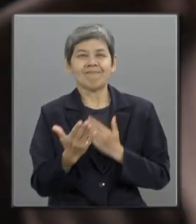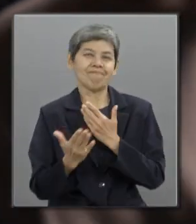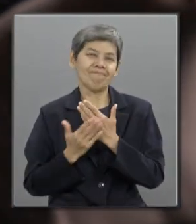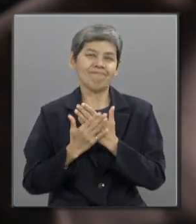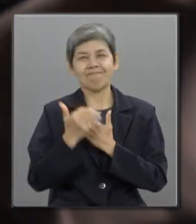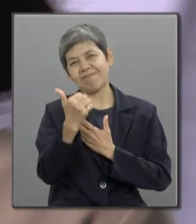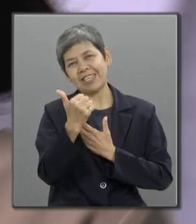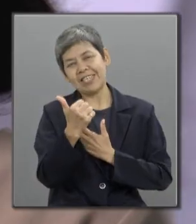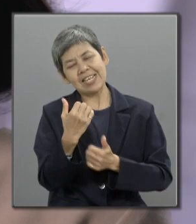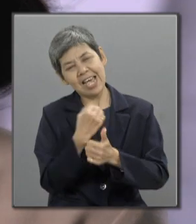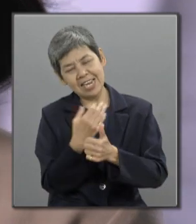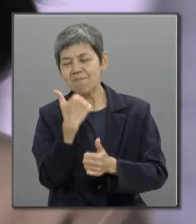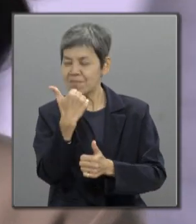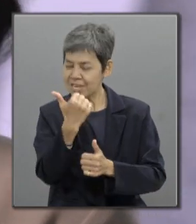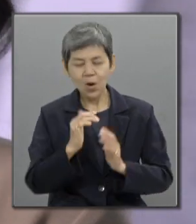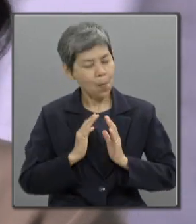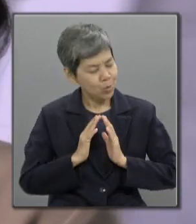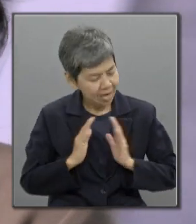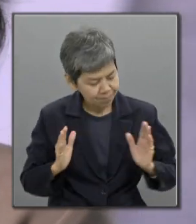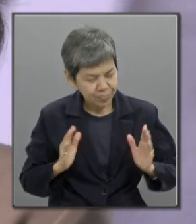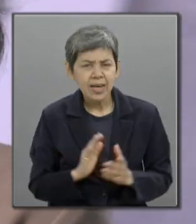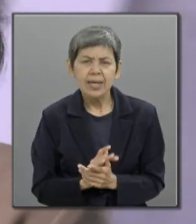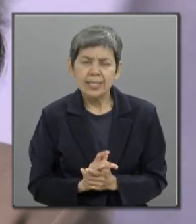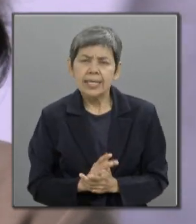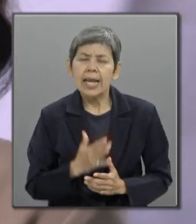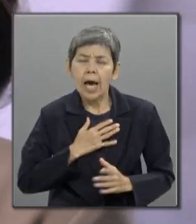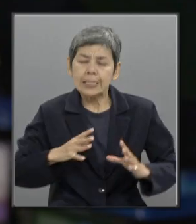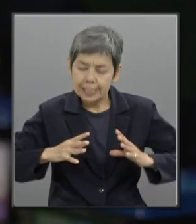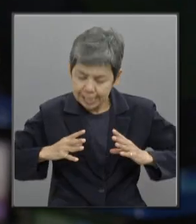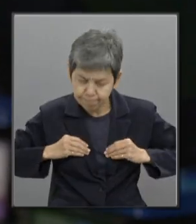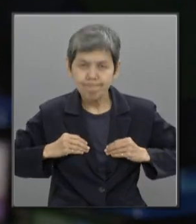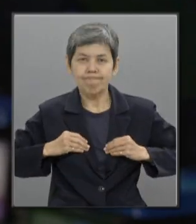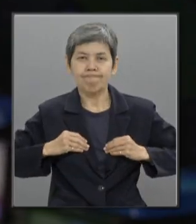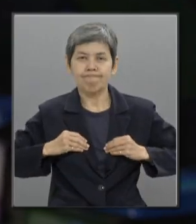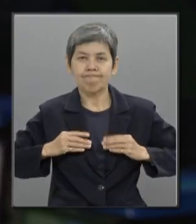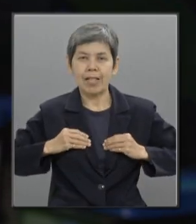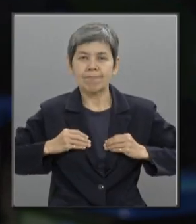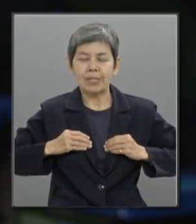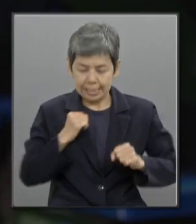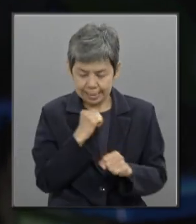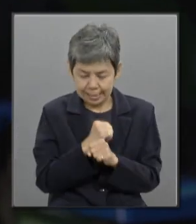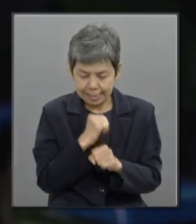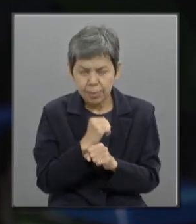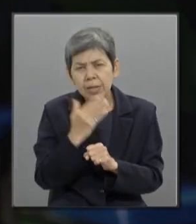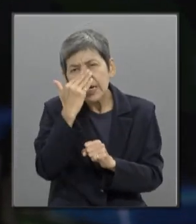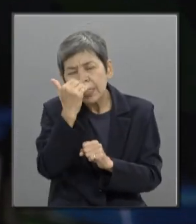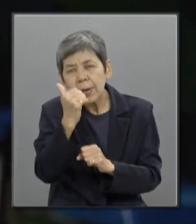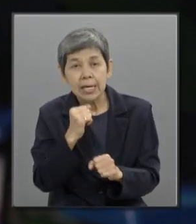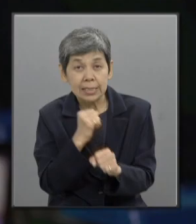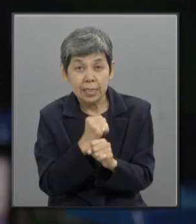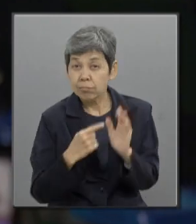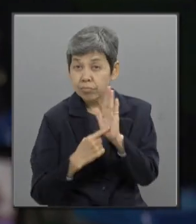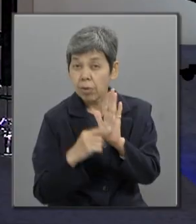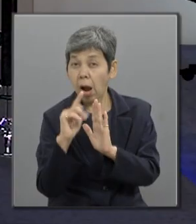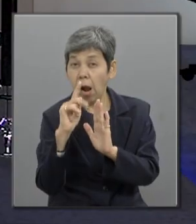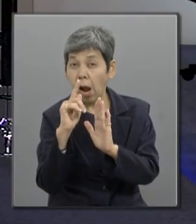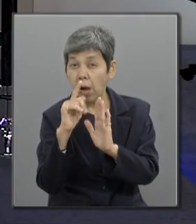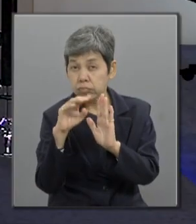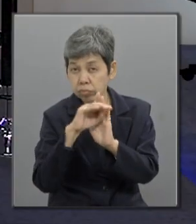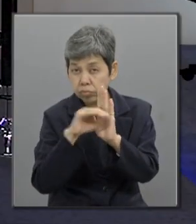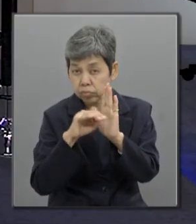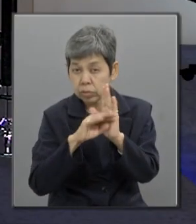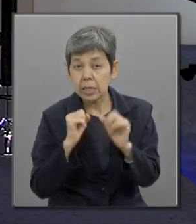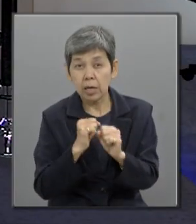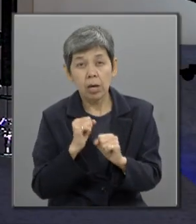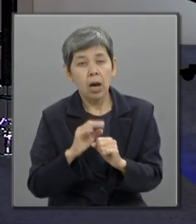แล้วก็ให้ข้อสนแนะที่มีคุณค่าก็น้อมรับครับแล้วก็จะนำเอาไปใช้เพราะว่าการนำเสนอข้อมูลจาก